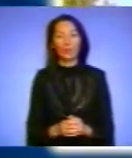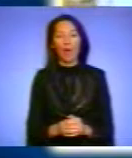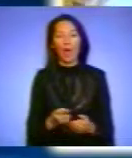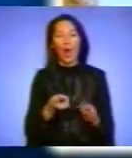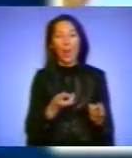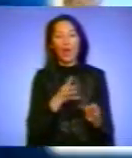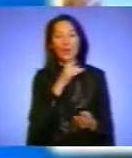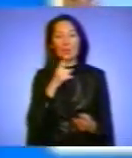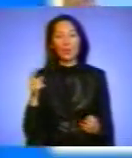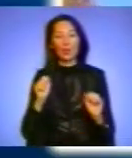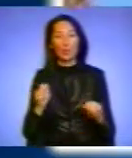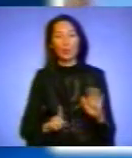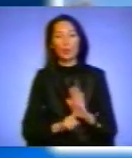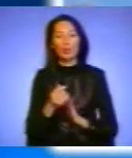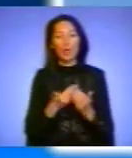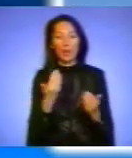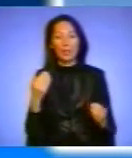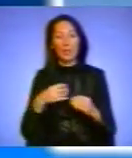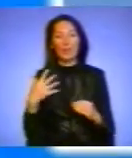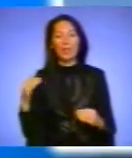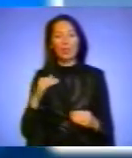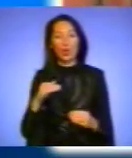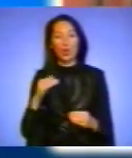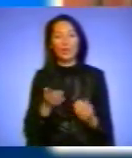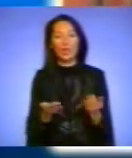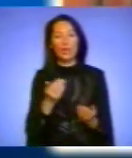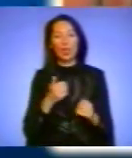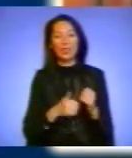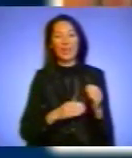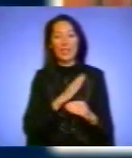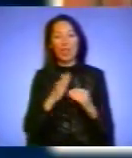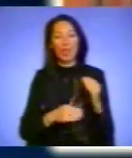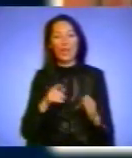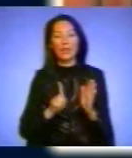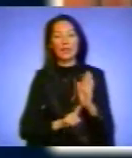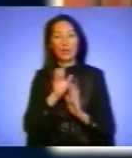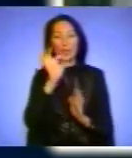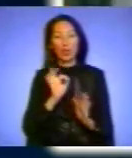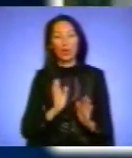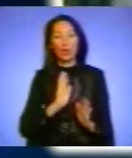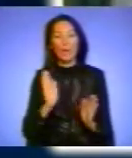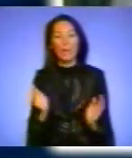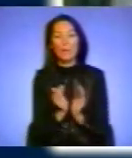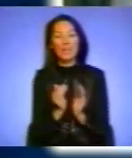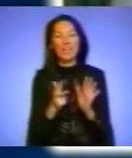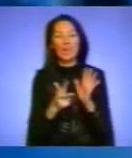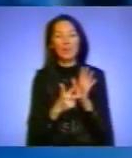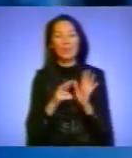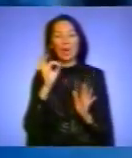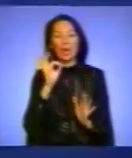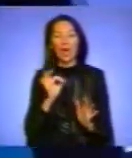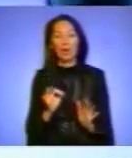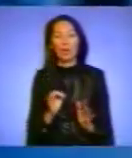Опалювальний сезон може розпочатися раніше 15 жовтня, якщо середня добова температура становитиме менше 8 градусів тепла.